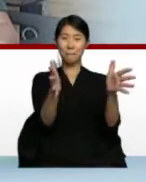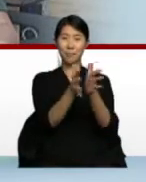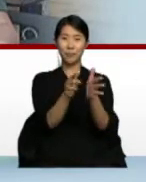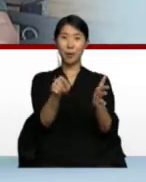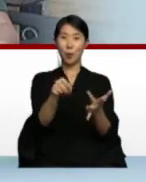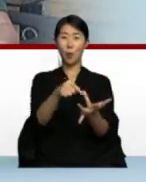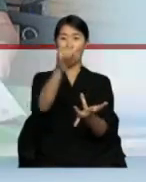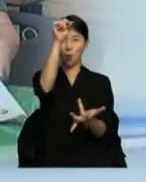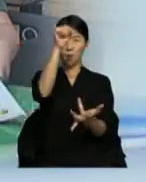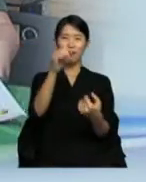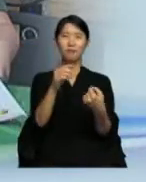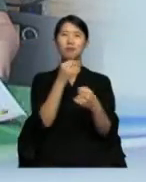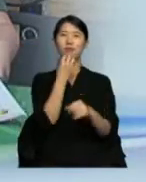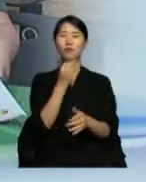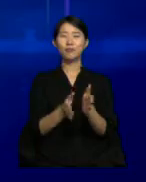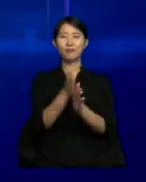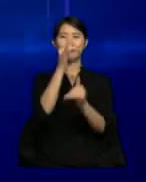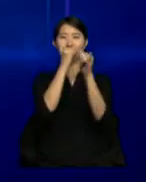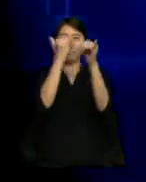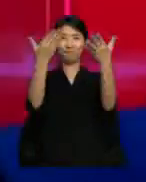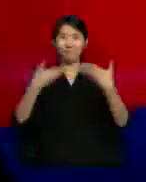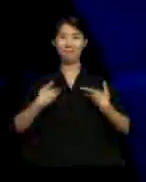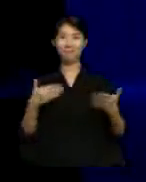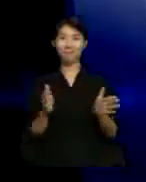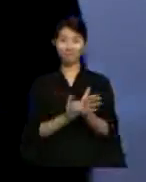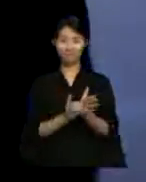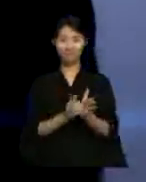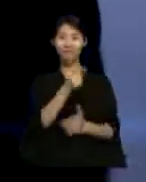받았습니다. 박선화 기자의 보도입니다.